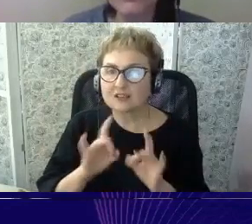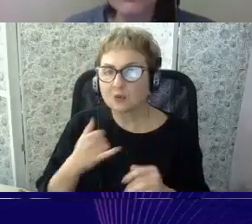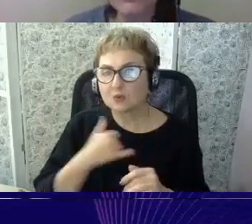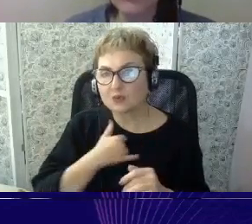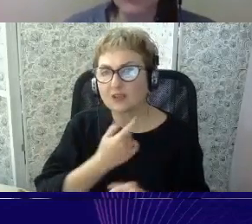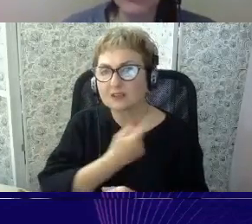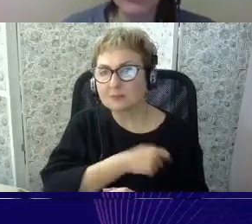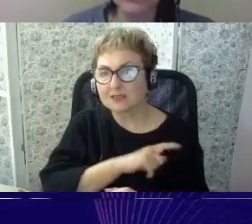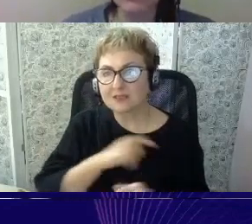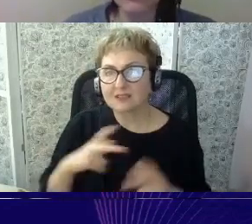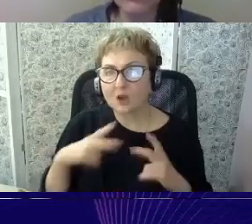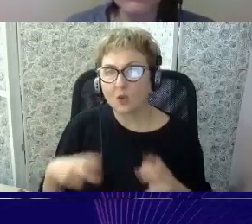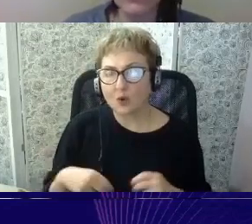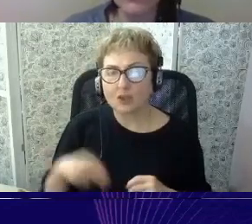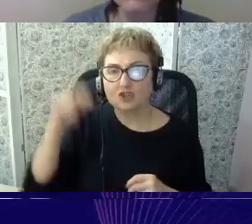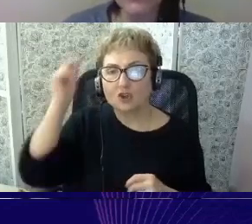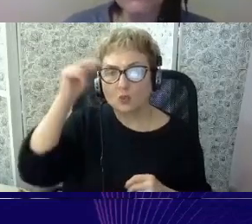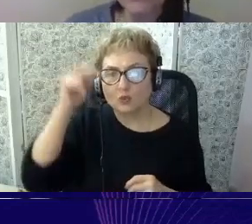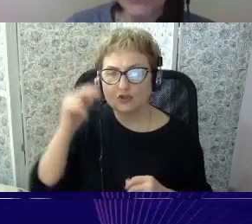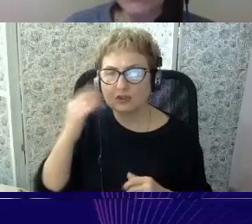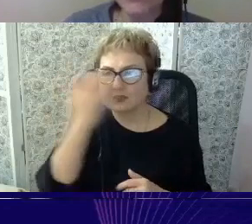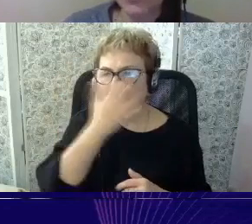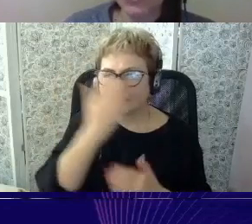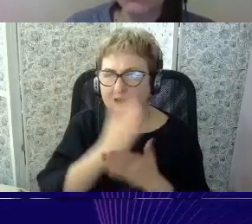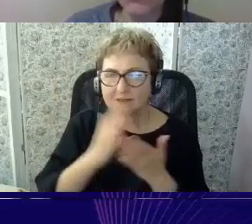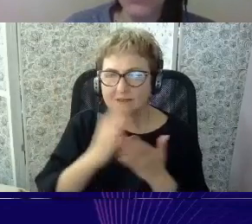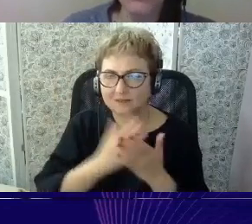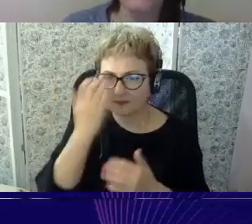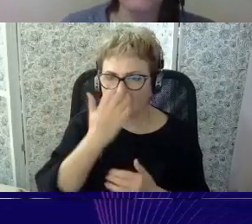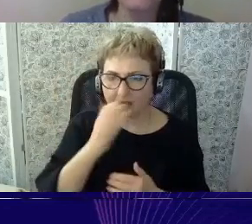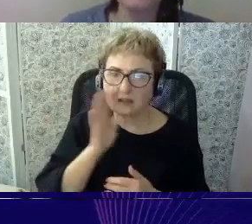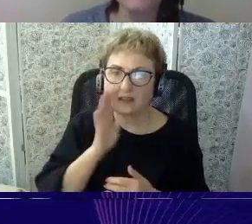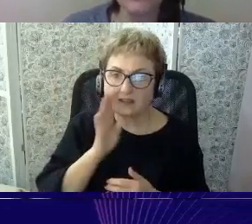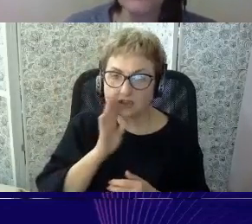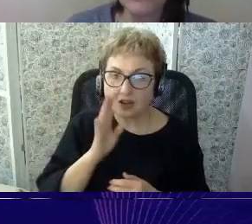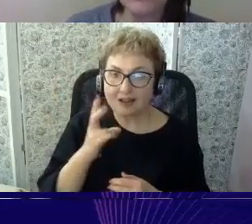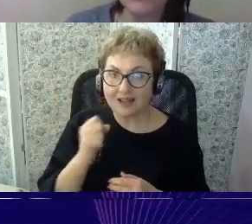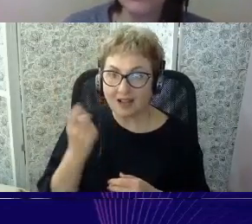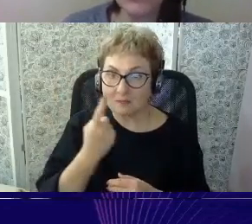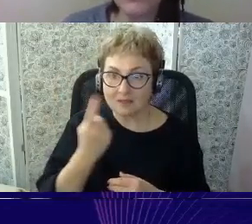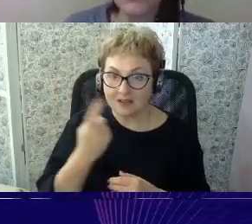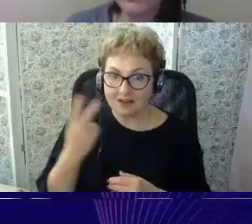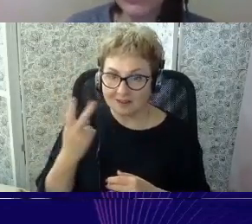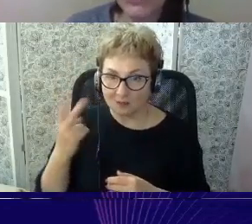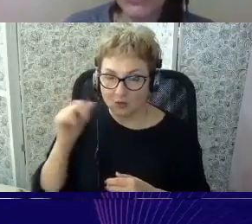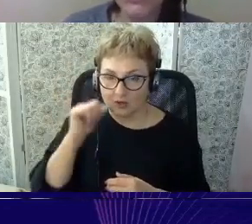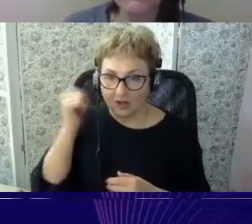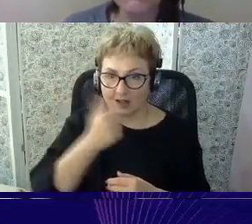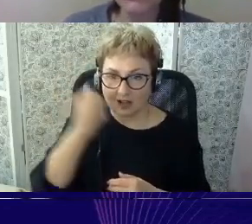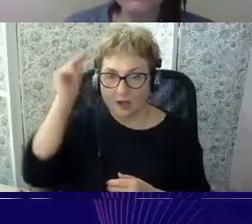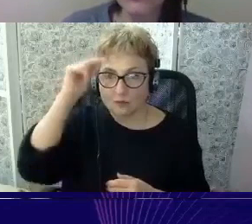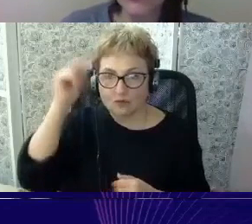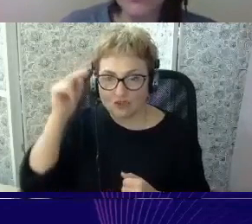нас в медицинском колледже учится тотально слепая девочка. На первых двух годах